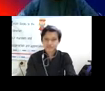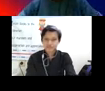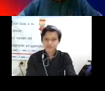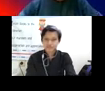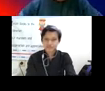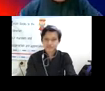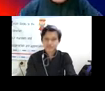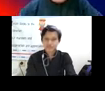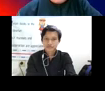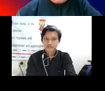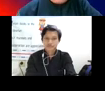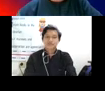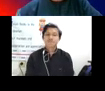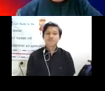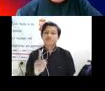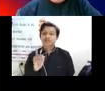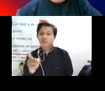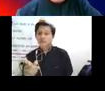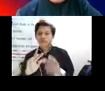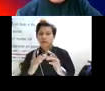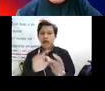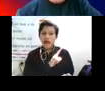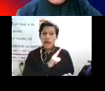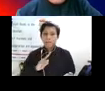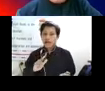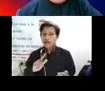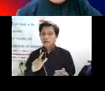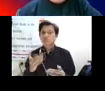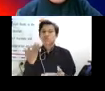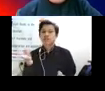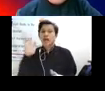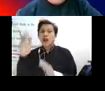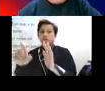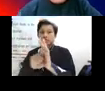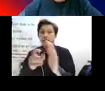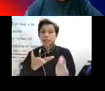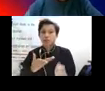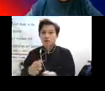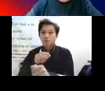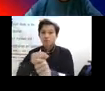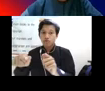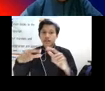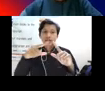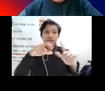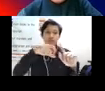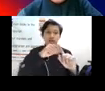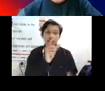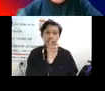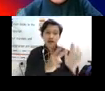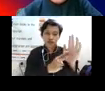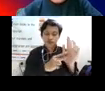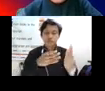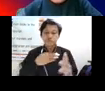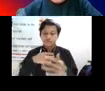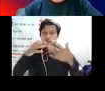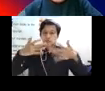karena ini koneksinya agak lama nanti mungkin kalau untuk membuat akun saya praktekkan di akhir saja ya ini